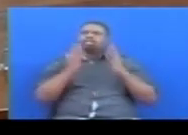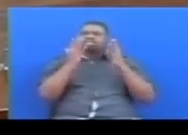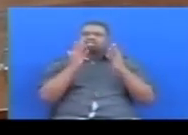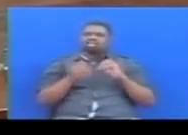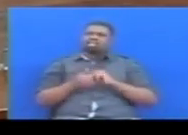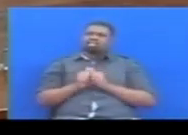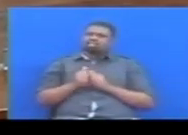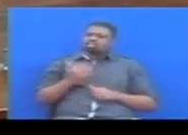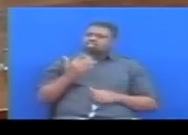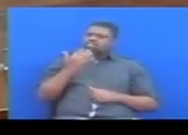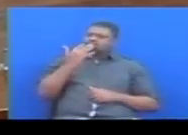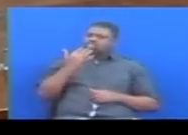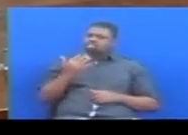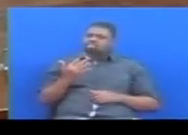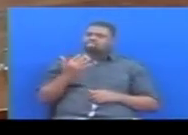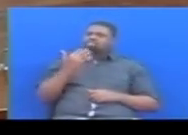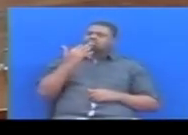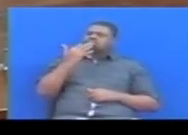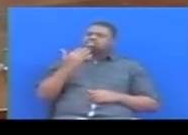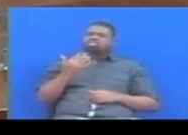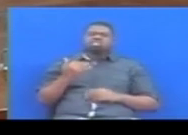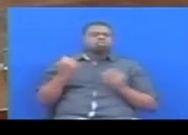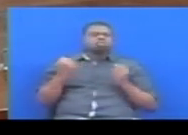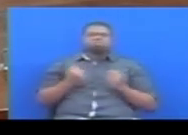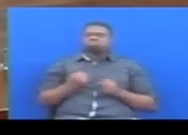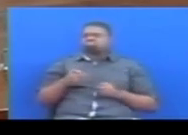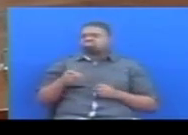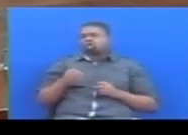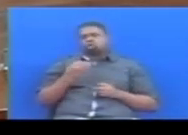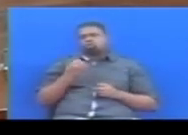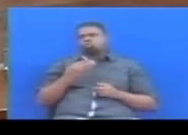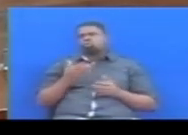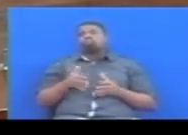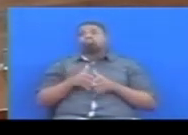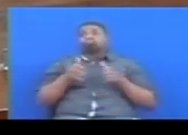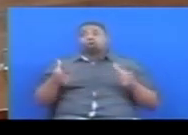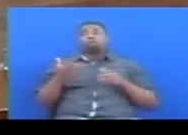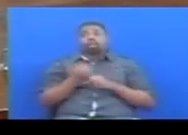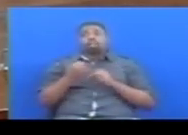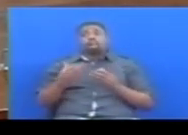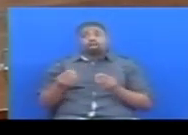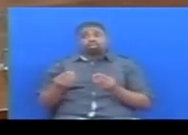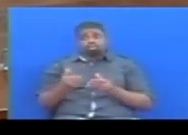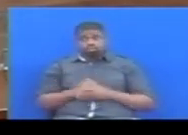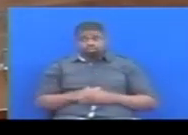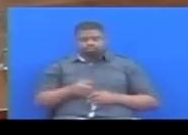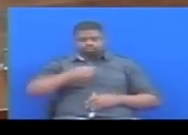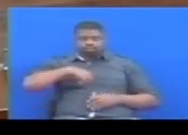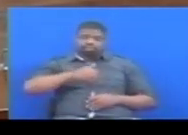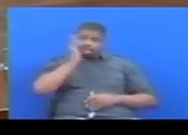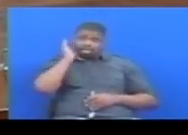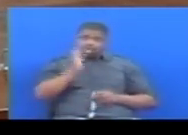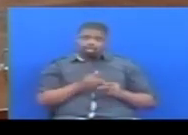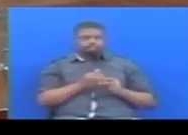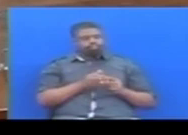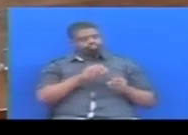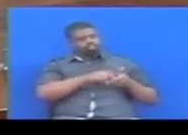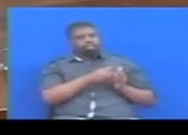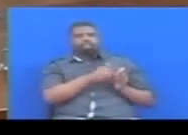kupumua, kupata magonjwa mbalimbali ni mkubwa sana. Na sisi kama serikali, ni moja mkakati wetu wa kupunguza vifo vya